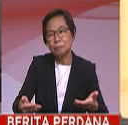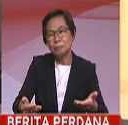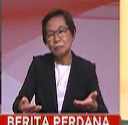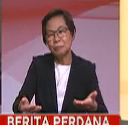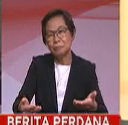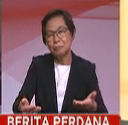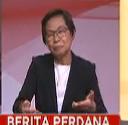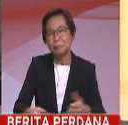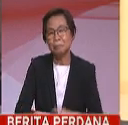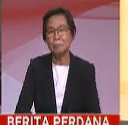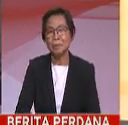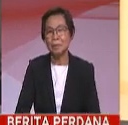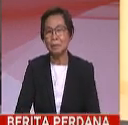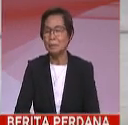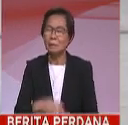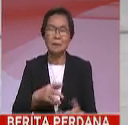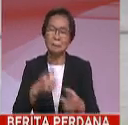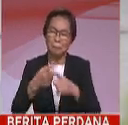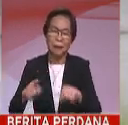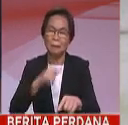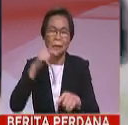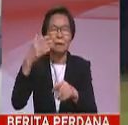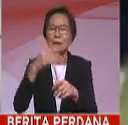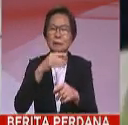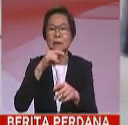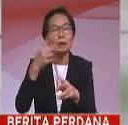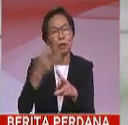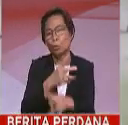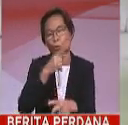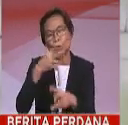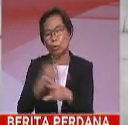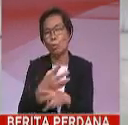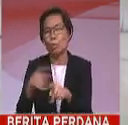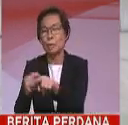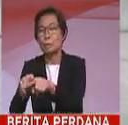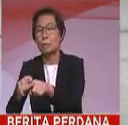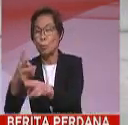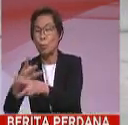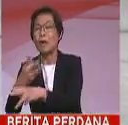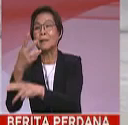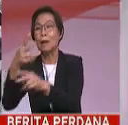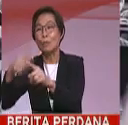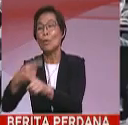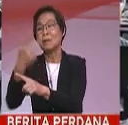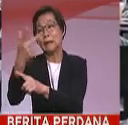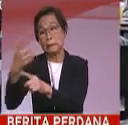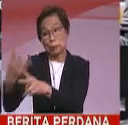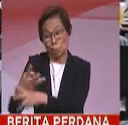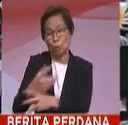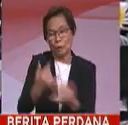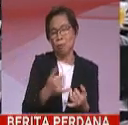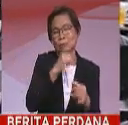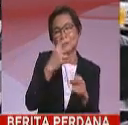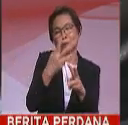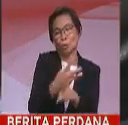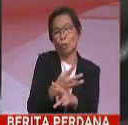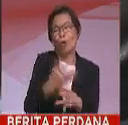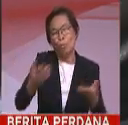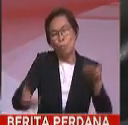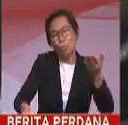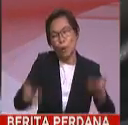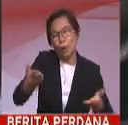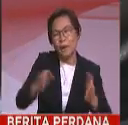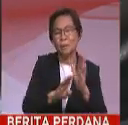tidaklah teruk seperti pada bulan Mac 2020. Ianya mungkin akan hanya